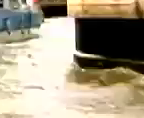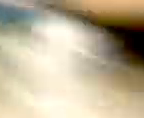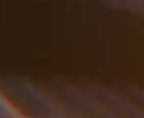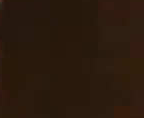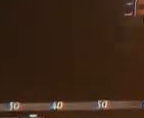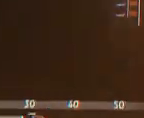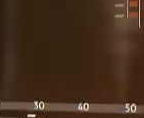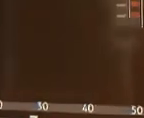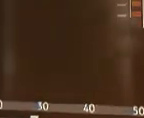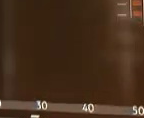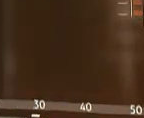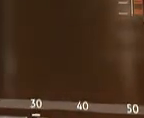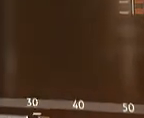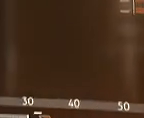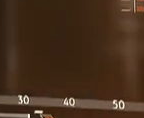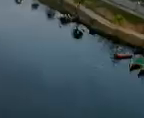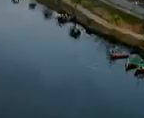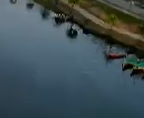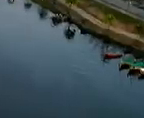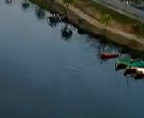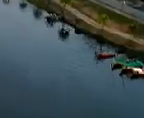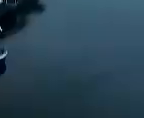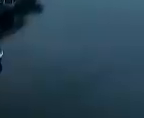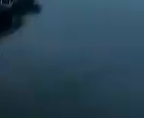selatan juga paparan dari